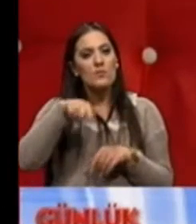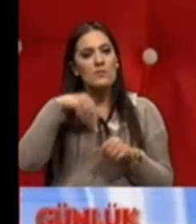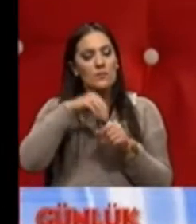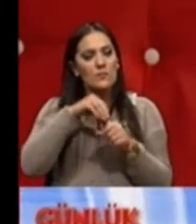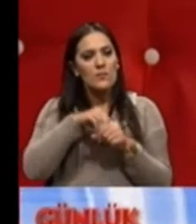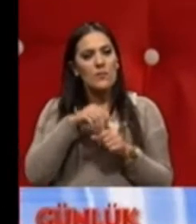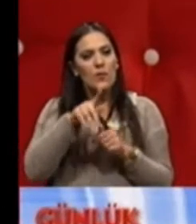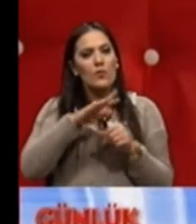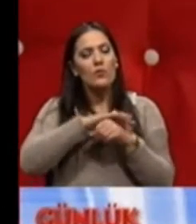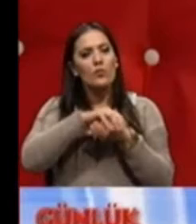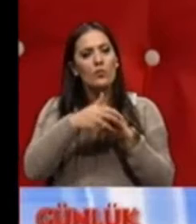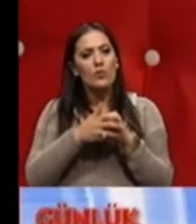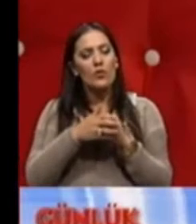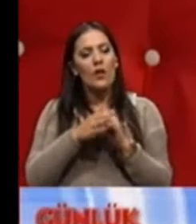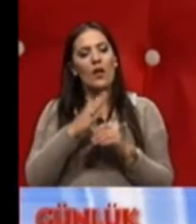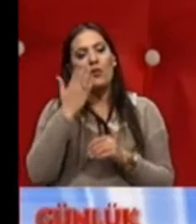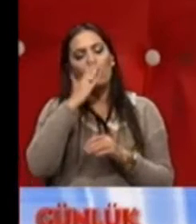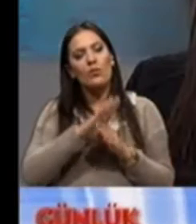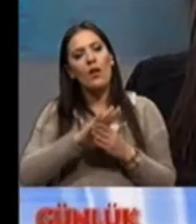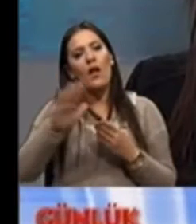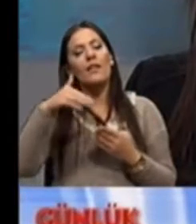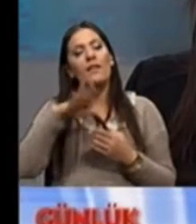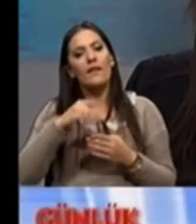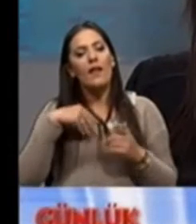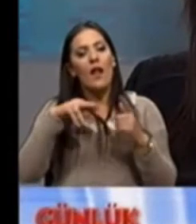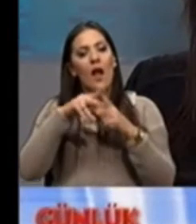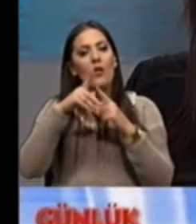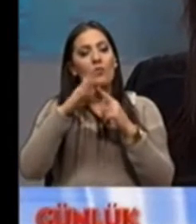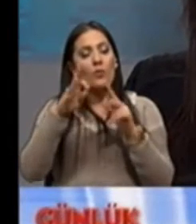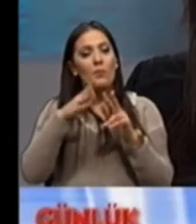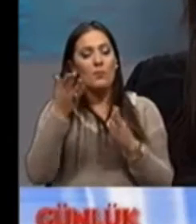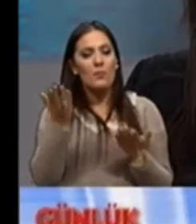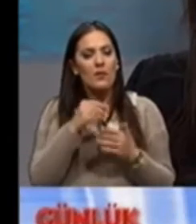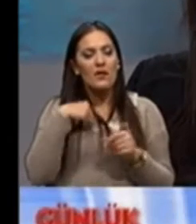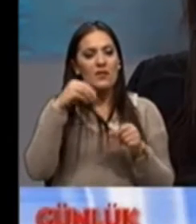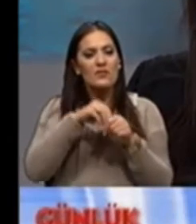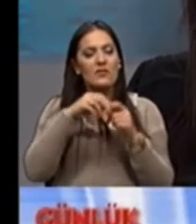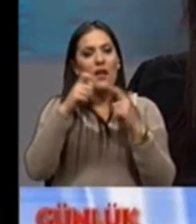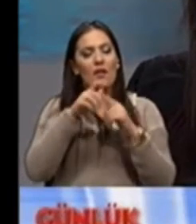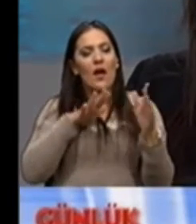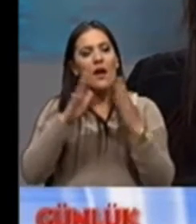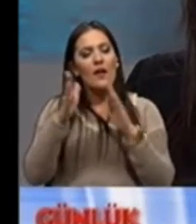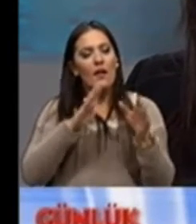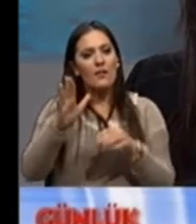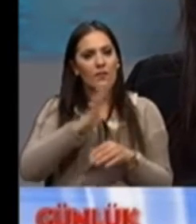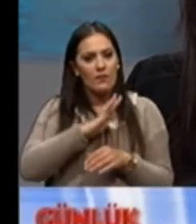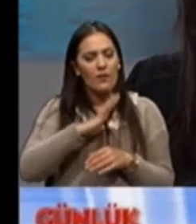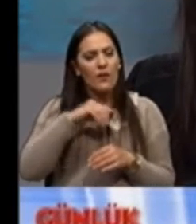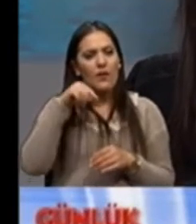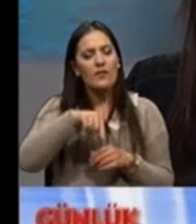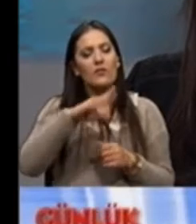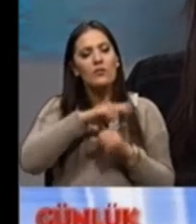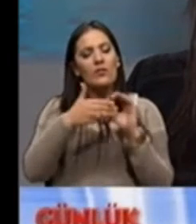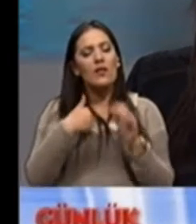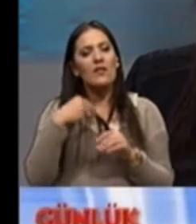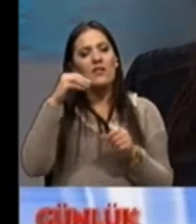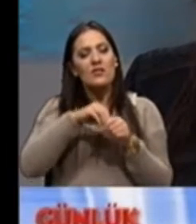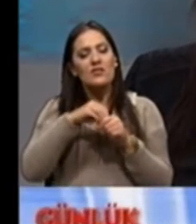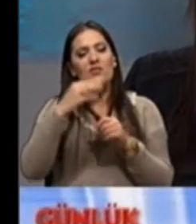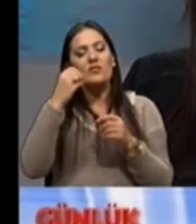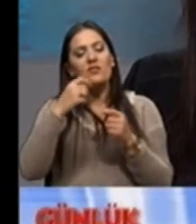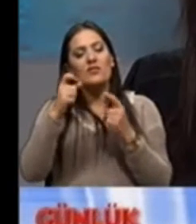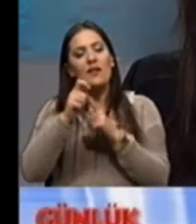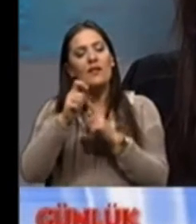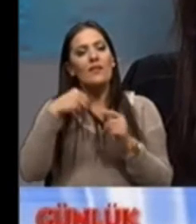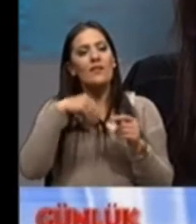dünya durağan değil. Atom çekirdeği bile biliyorsunuz içerisinde elektronlar hareket eder. Dünyanın iç çekirdek, dış çekirdek, işte